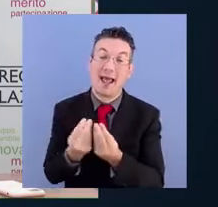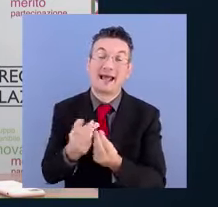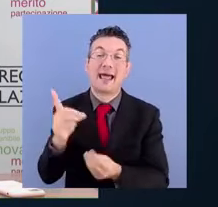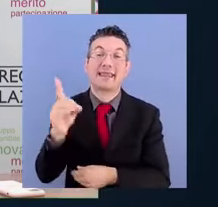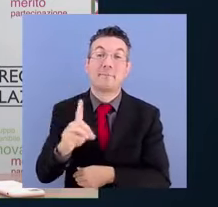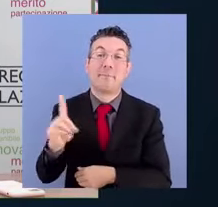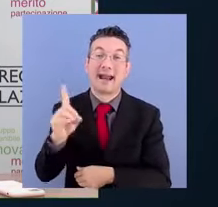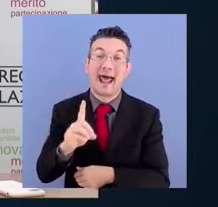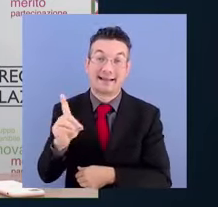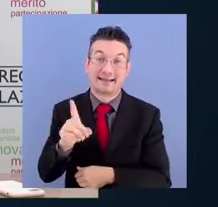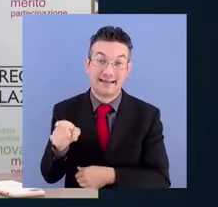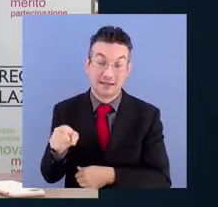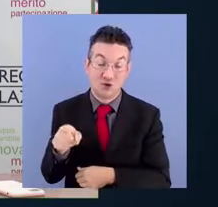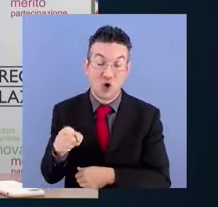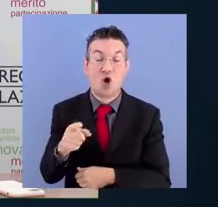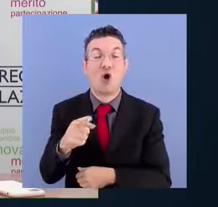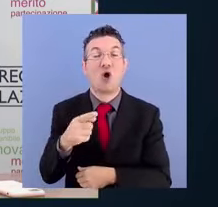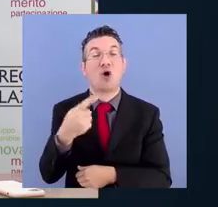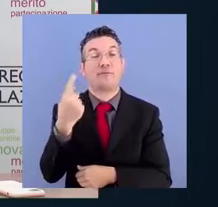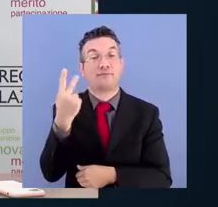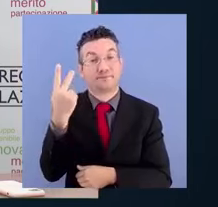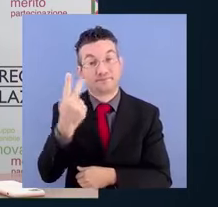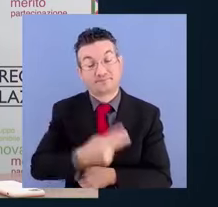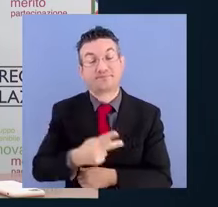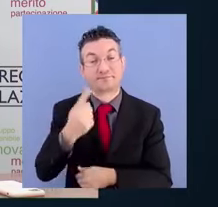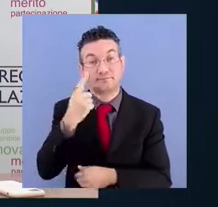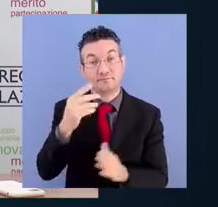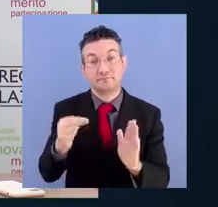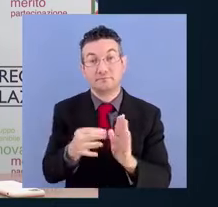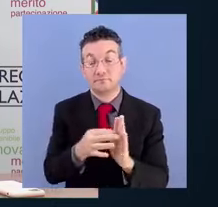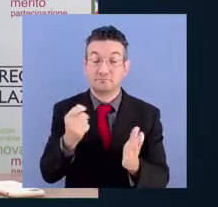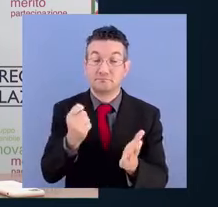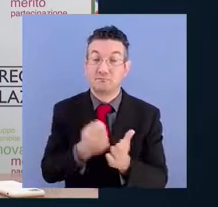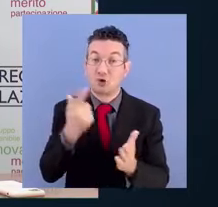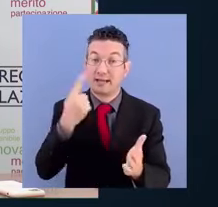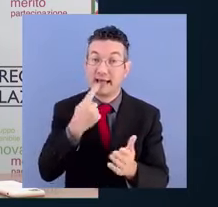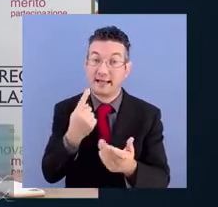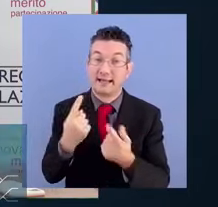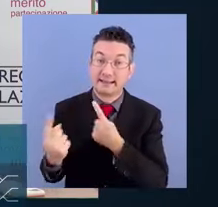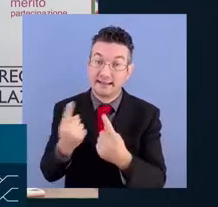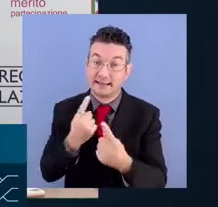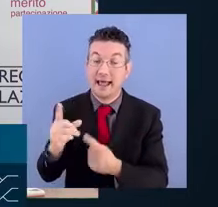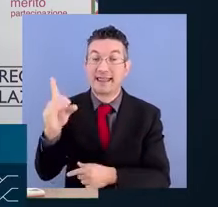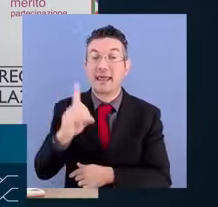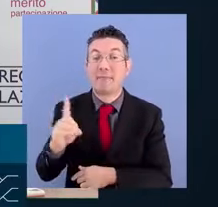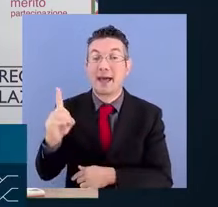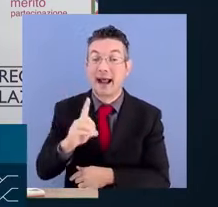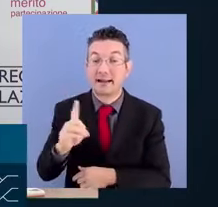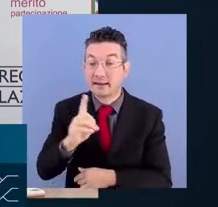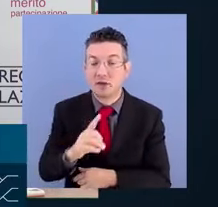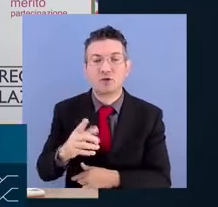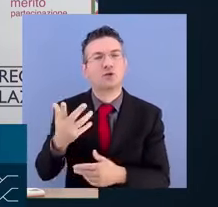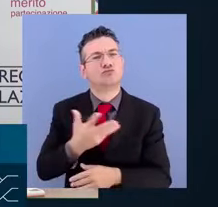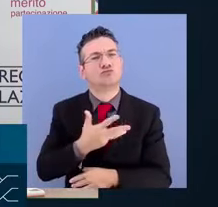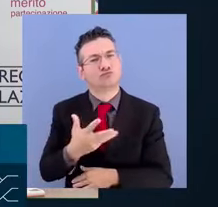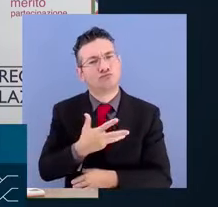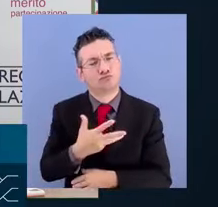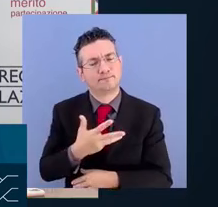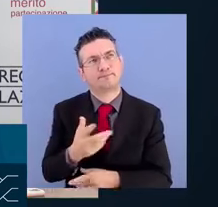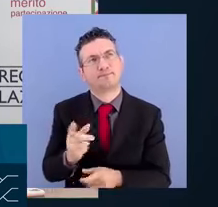perché un aspetto importante col quale sto dialogando col col collega stiamo lavorando ad una